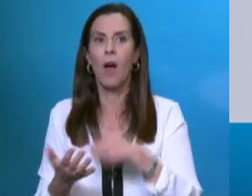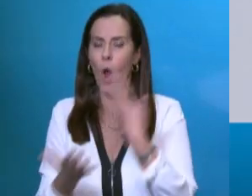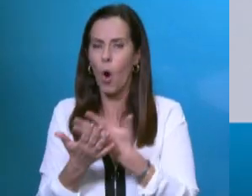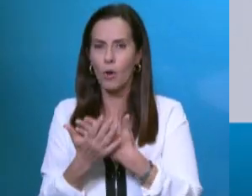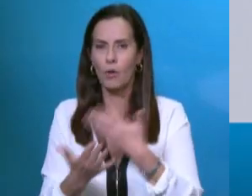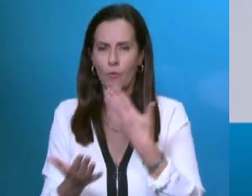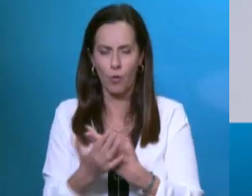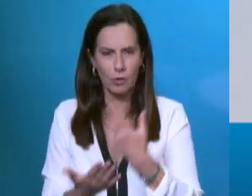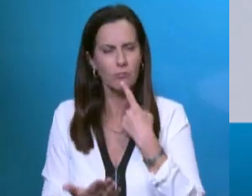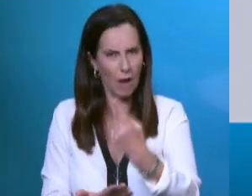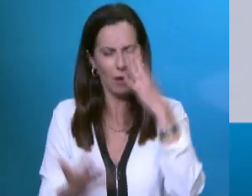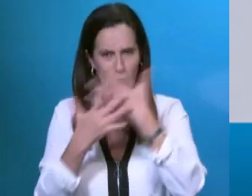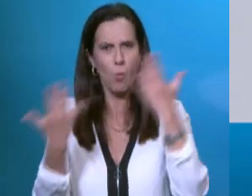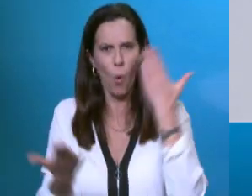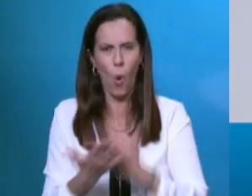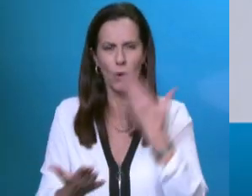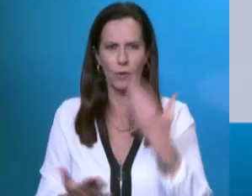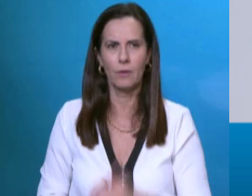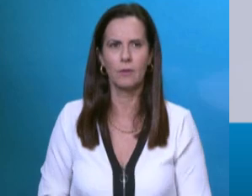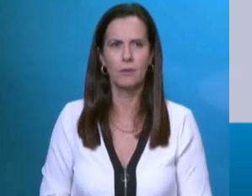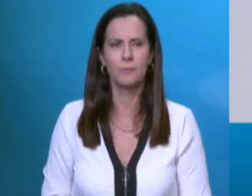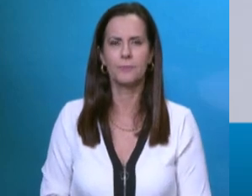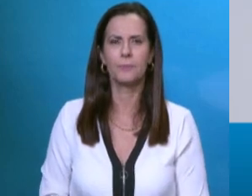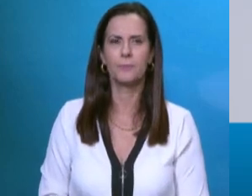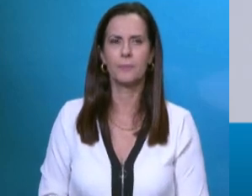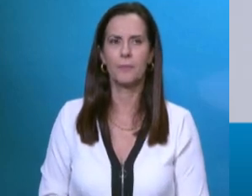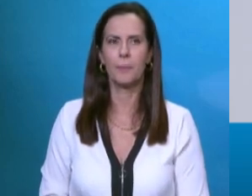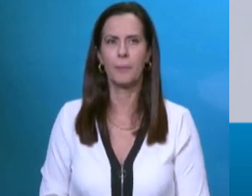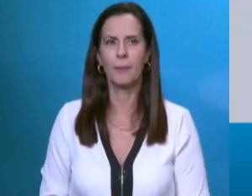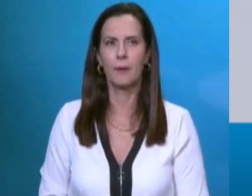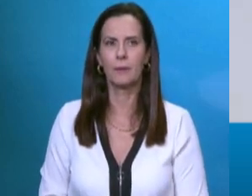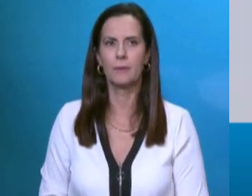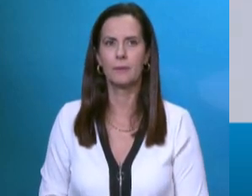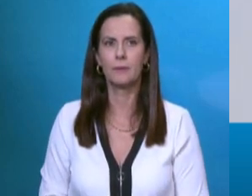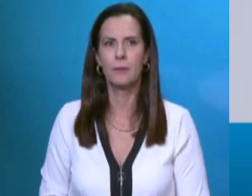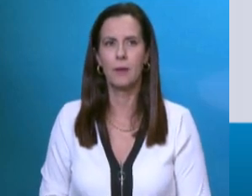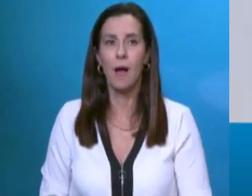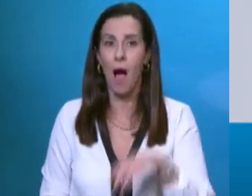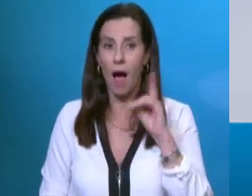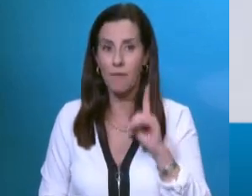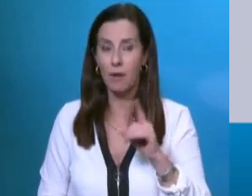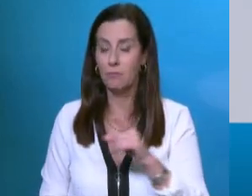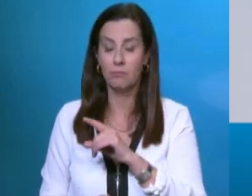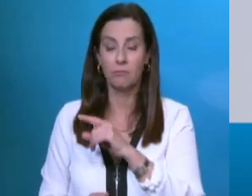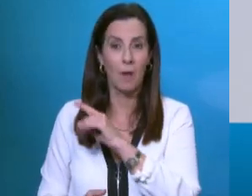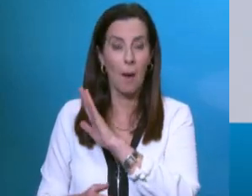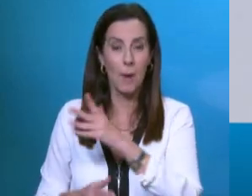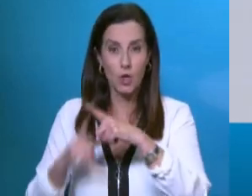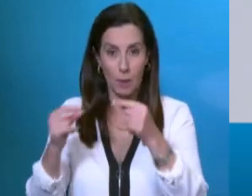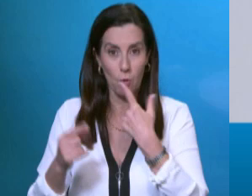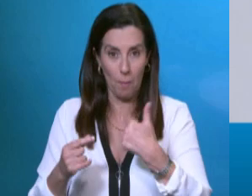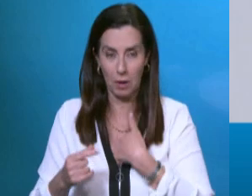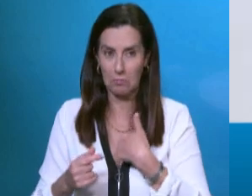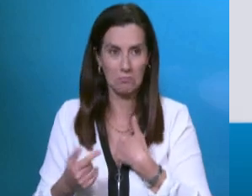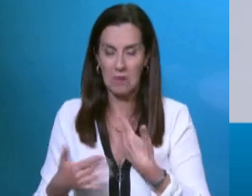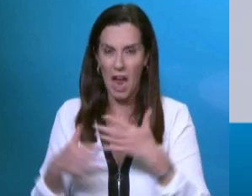‫מיונבקן צ'נגוי וסעשירי קנגו היעמידה. ‫כרונה, הנגוי סוצ'ל תונג'י ג'דו מיוב, ‫ינגוקן